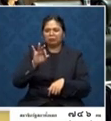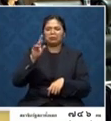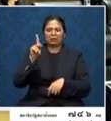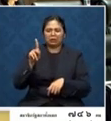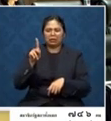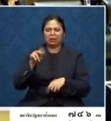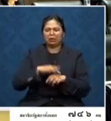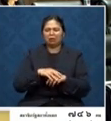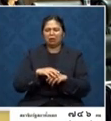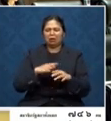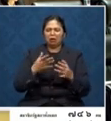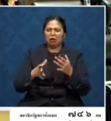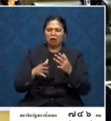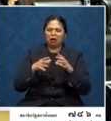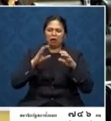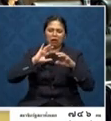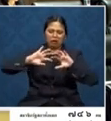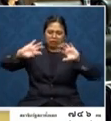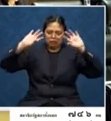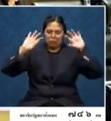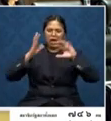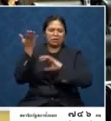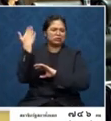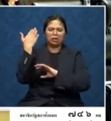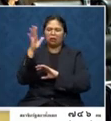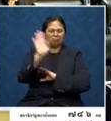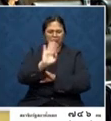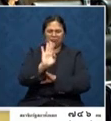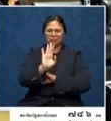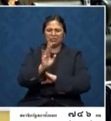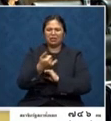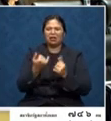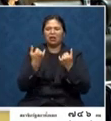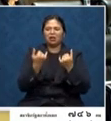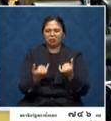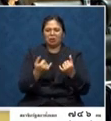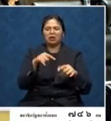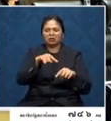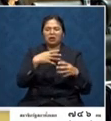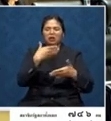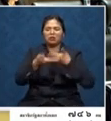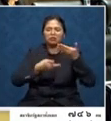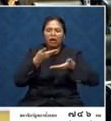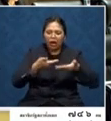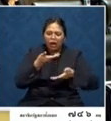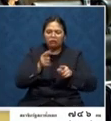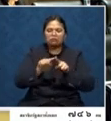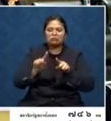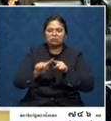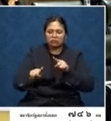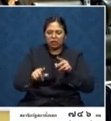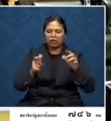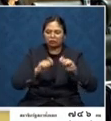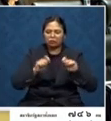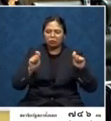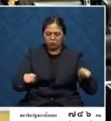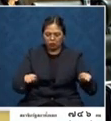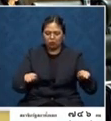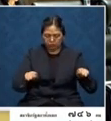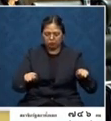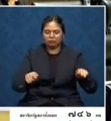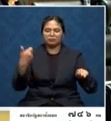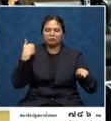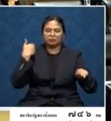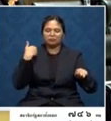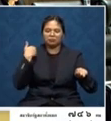านของรัฐบาลชุดที่แล้วอย่างเดียวก็คงไม่ได้เพราะความตกลงเสรีทางการค้าทั้ง2ฉบับที่เจรจาจบจนมีการลงนาม